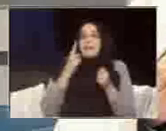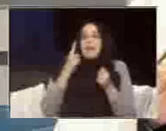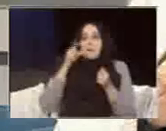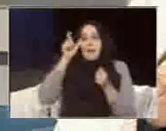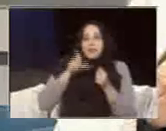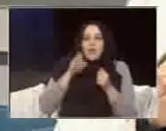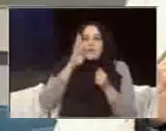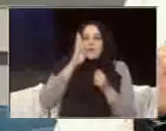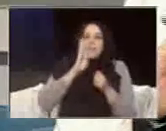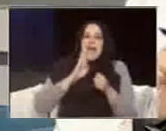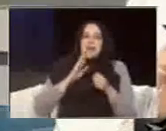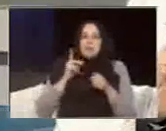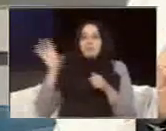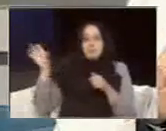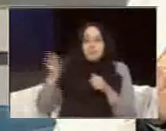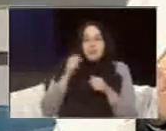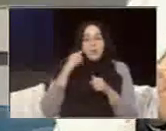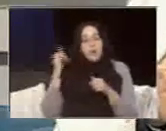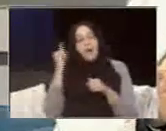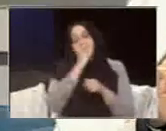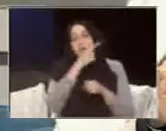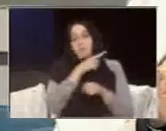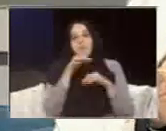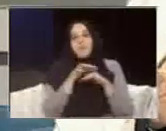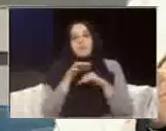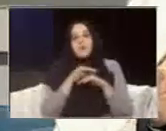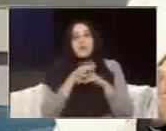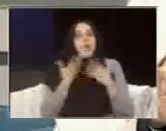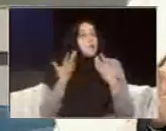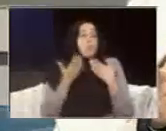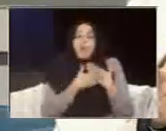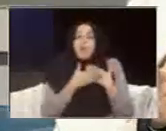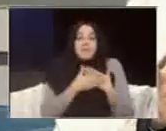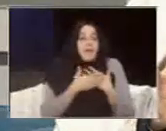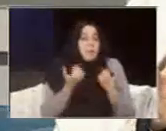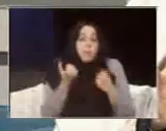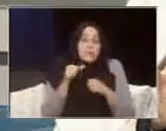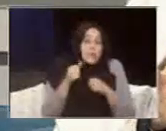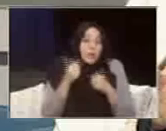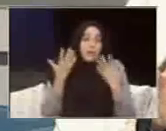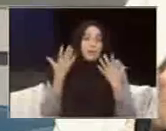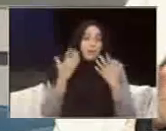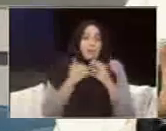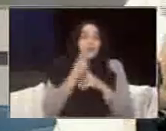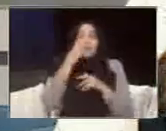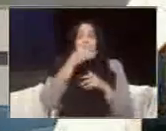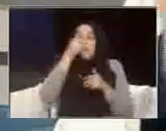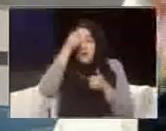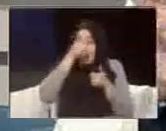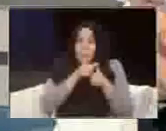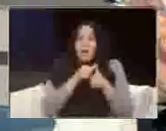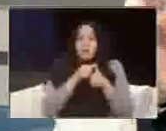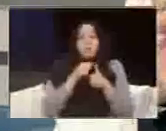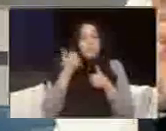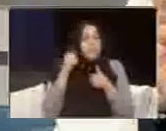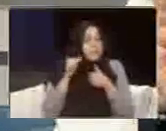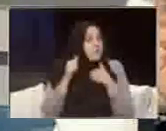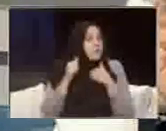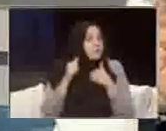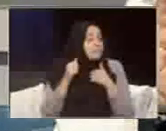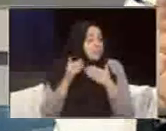له. ربما النبي صلى الله عليه وسلم يقول الدين النصيحه، ورب يقول وذكر فإن الذكرى تنفع